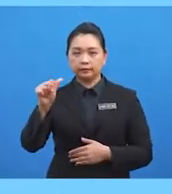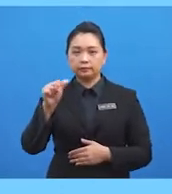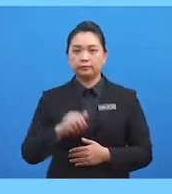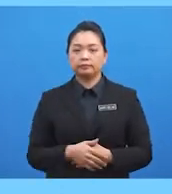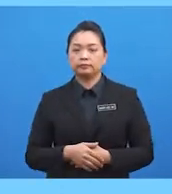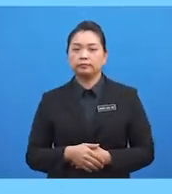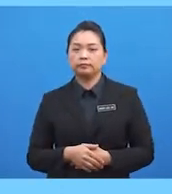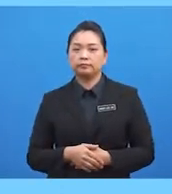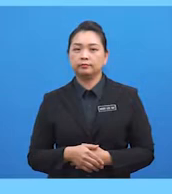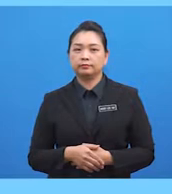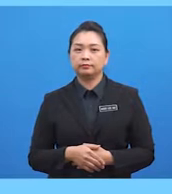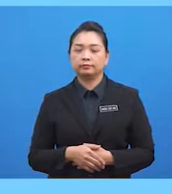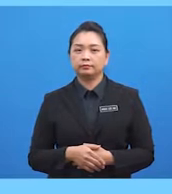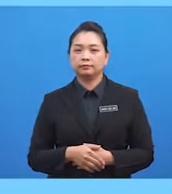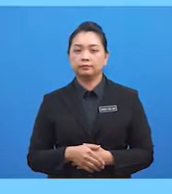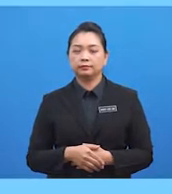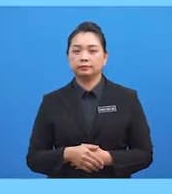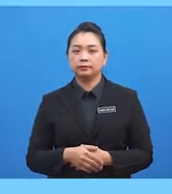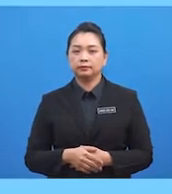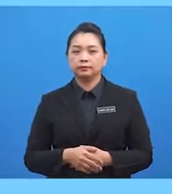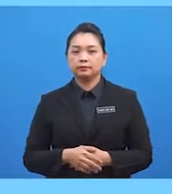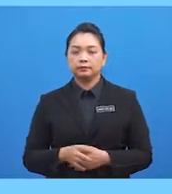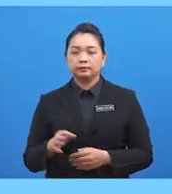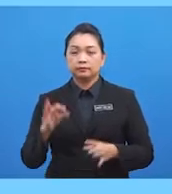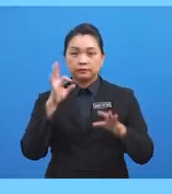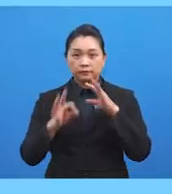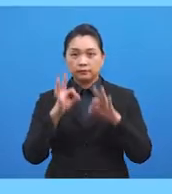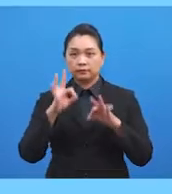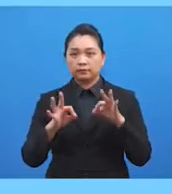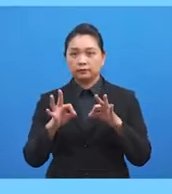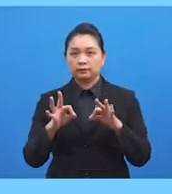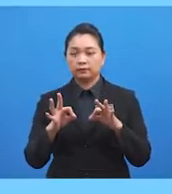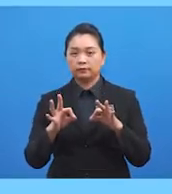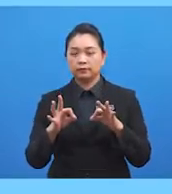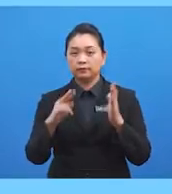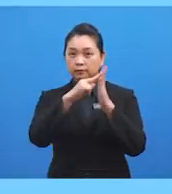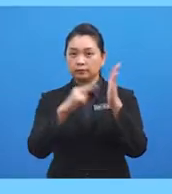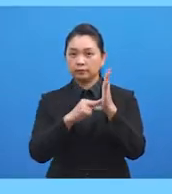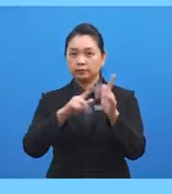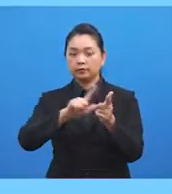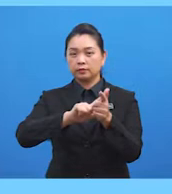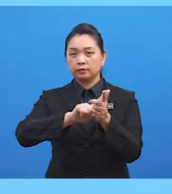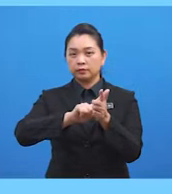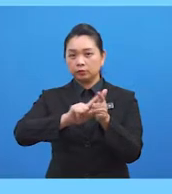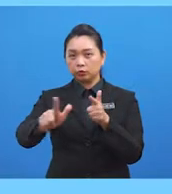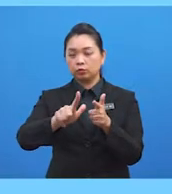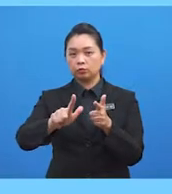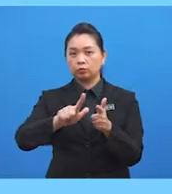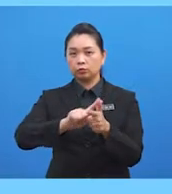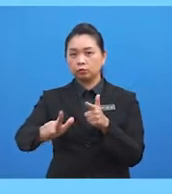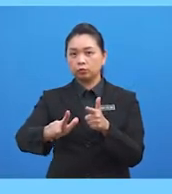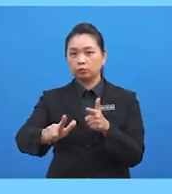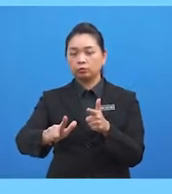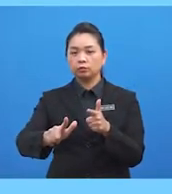yang diluluskan oleh Dewan-Dewan Undangan Negeri-Negeri di Semenanjung dan Sabah